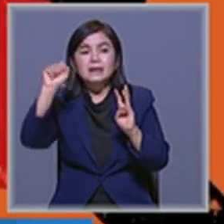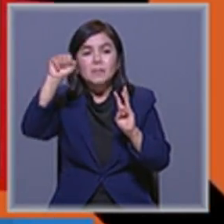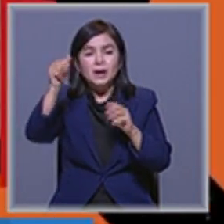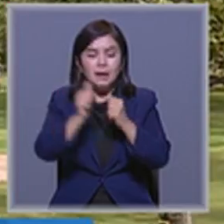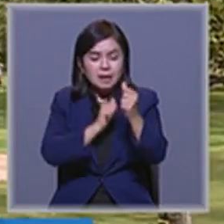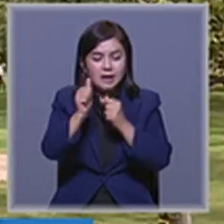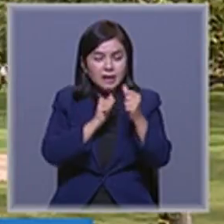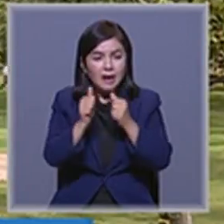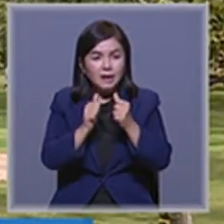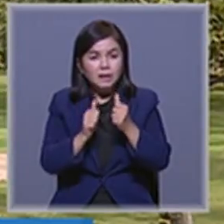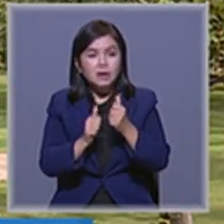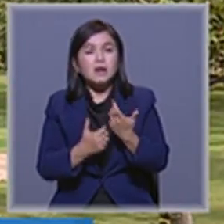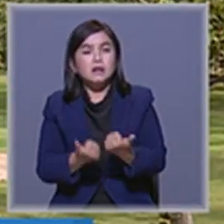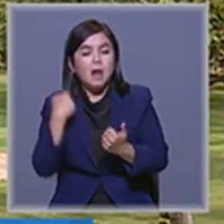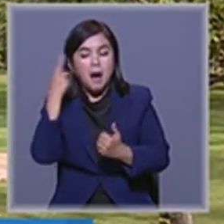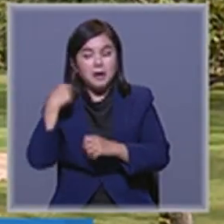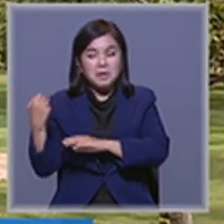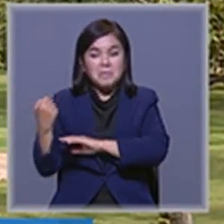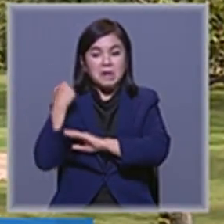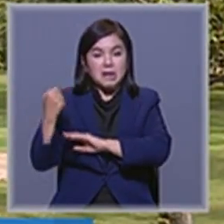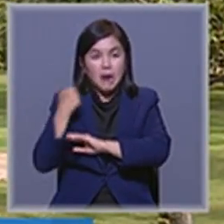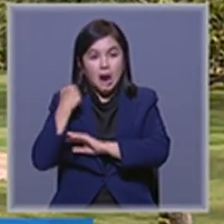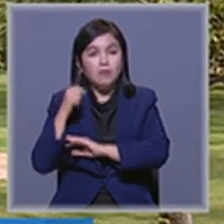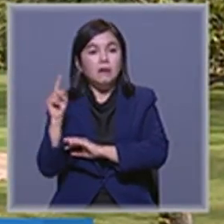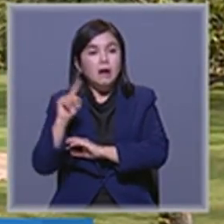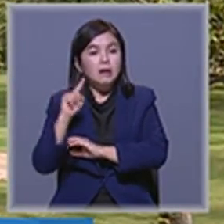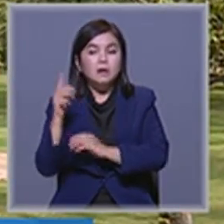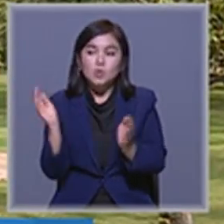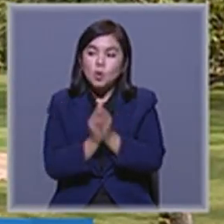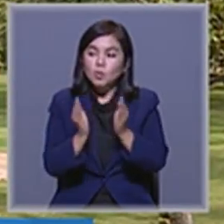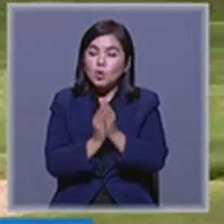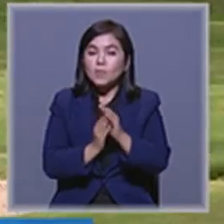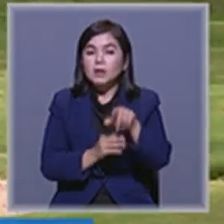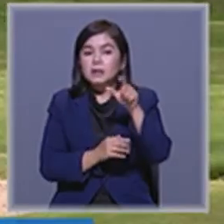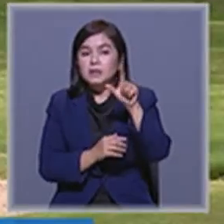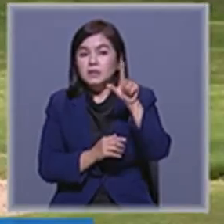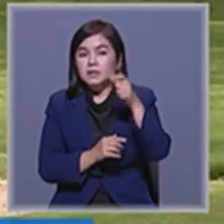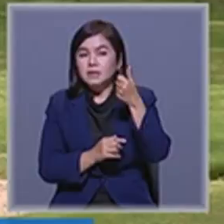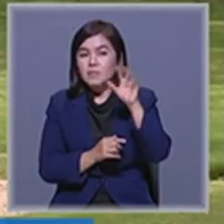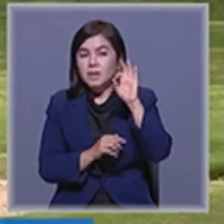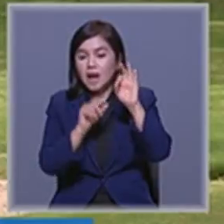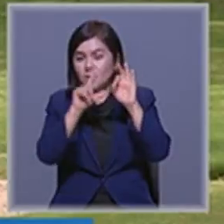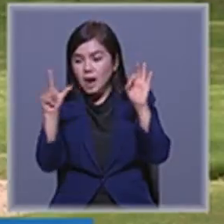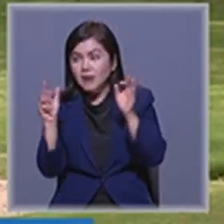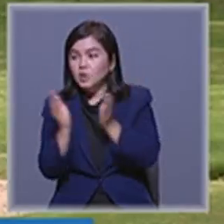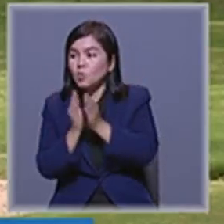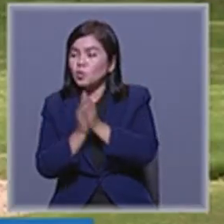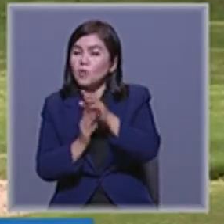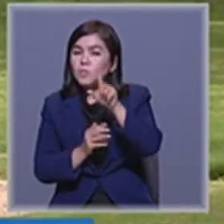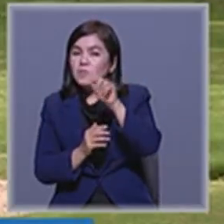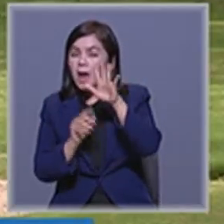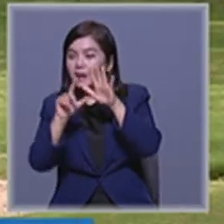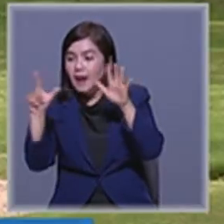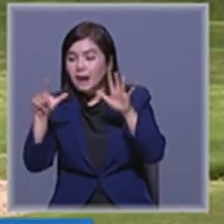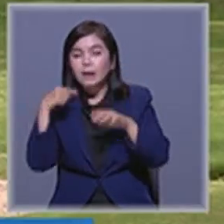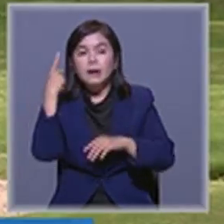ย่างที่เมื่อกี้ผมเรียนว่าถ้าคนที่มีอำนาจหน่อยก็จะได้19 20ถึง25ล้านบาทนะครับ ทีนี้ไอ้หน่วยงานที่จะจั